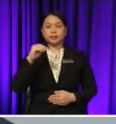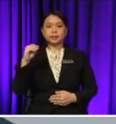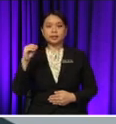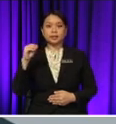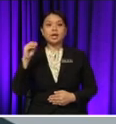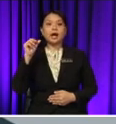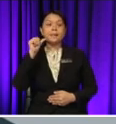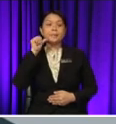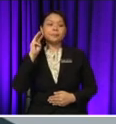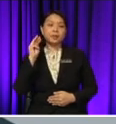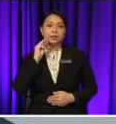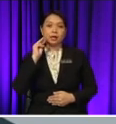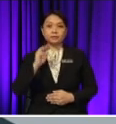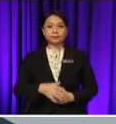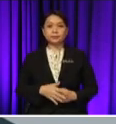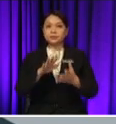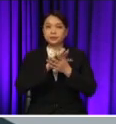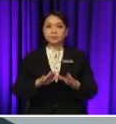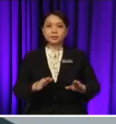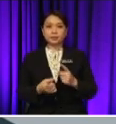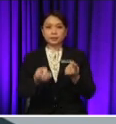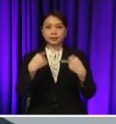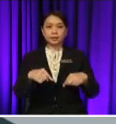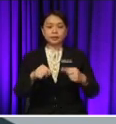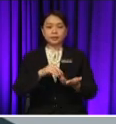Amira Selamat datang semua semuanya